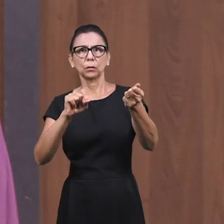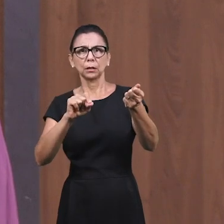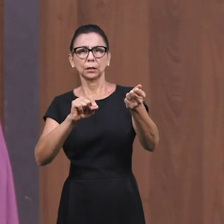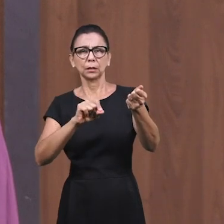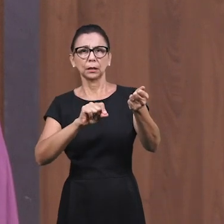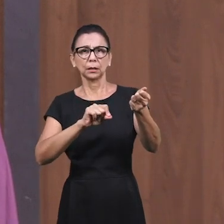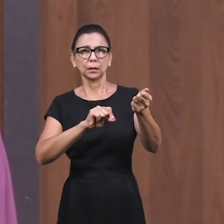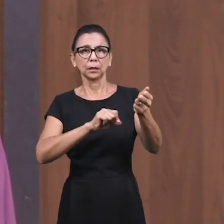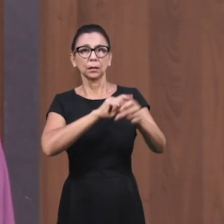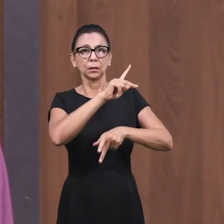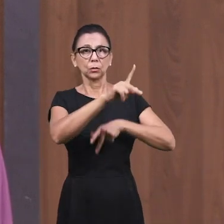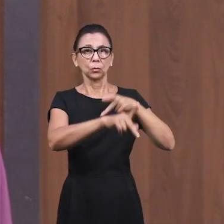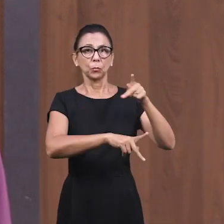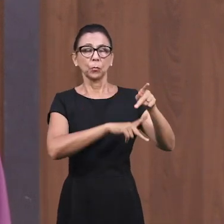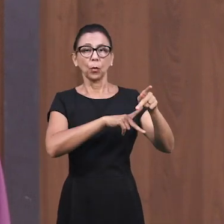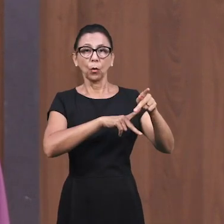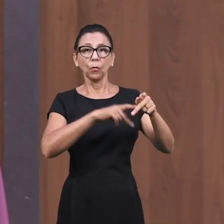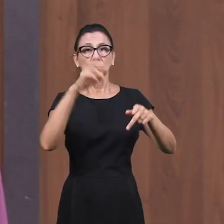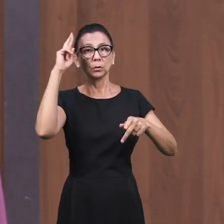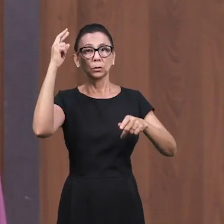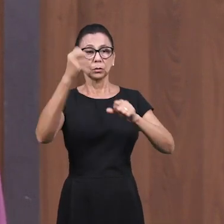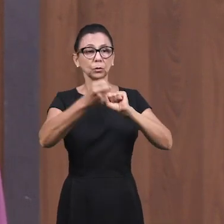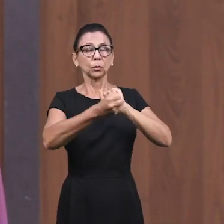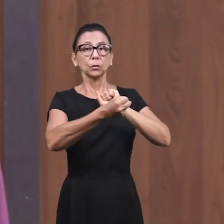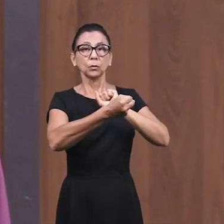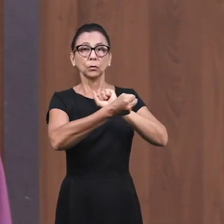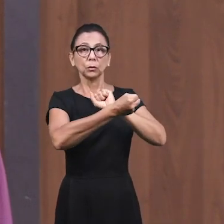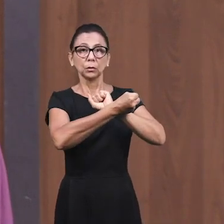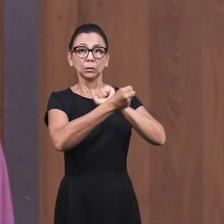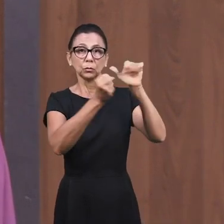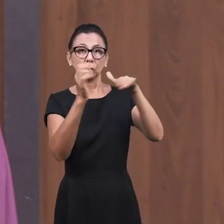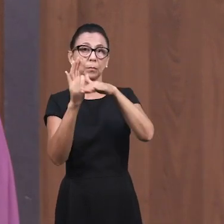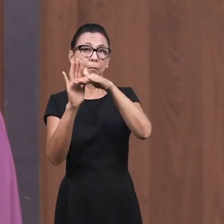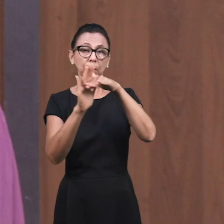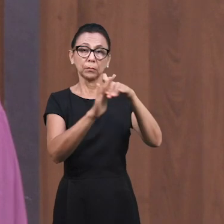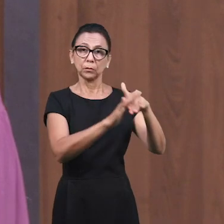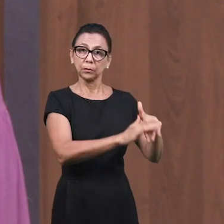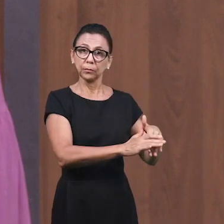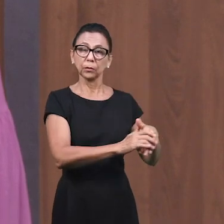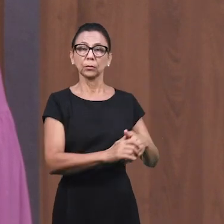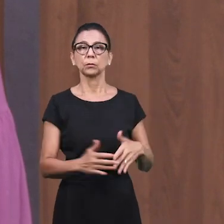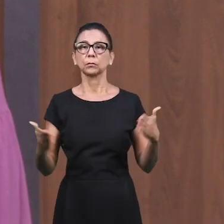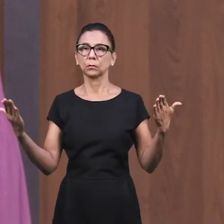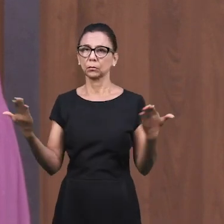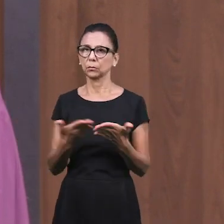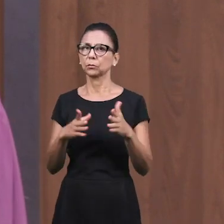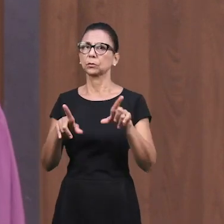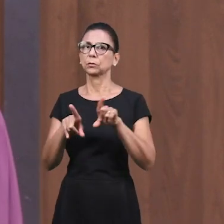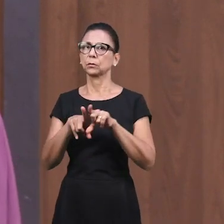peuple. Quand nous prions par le sang de Jésus, le Seigneur nous donne la délivrance.